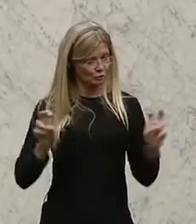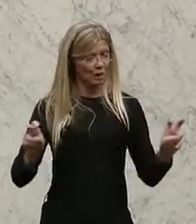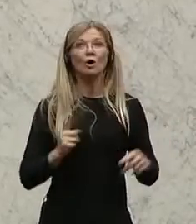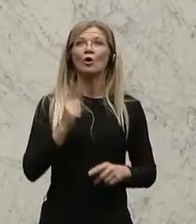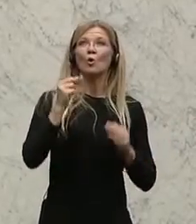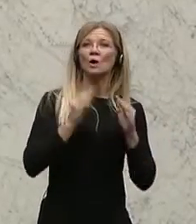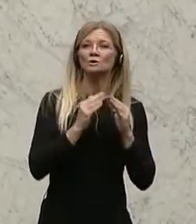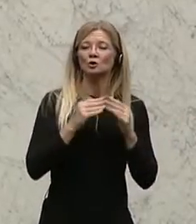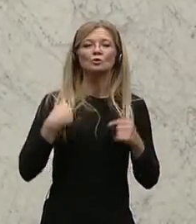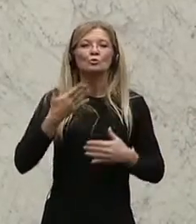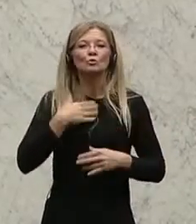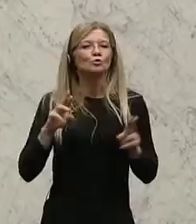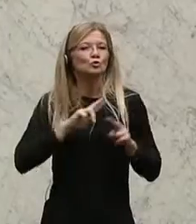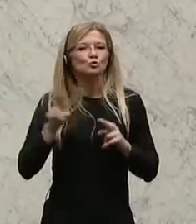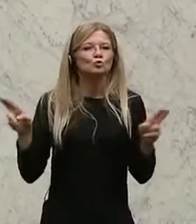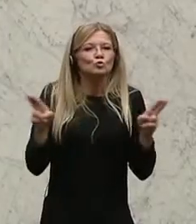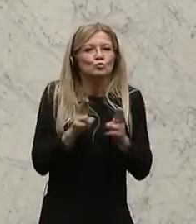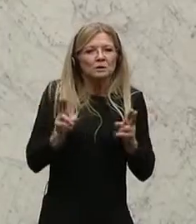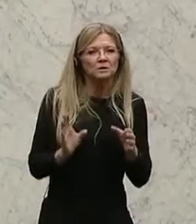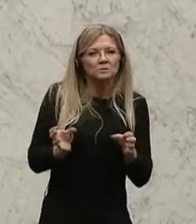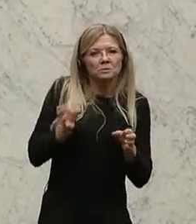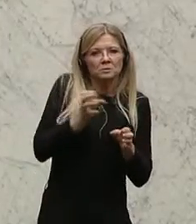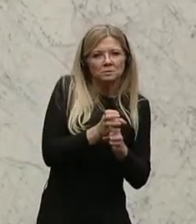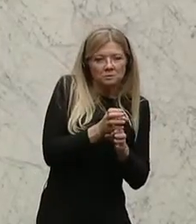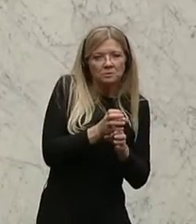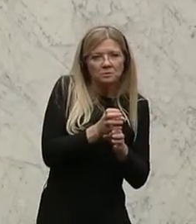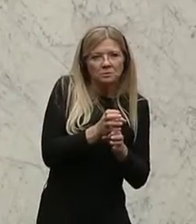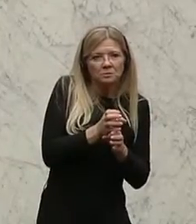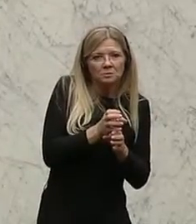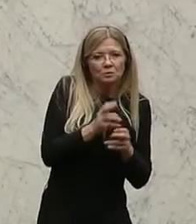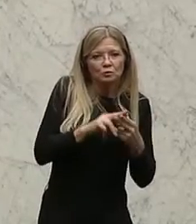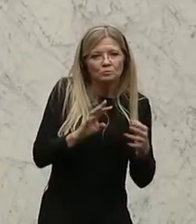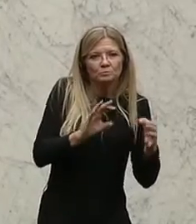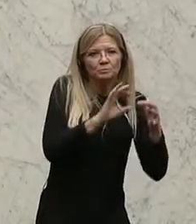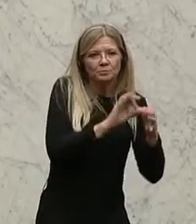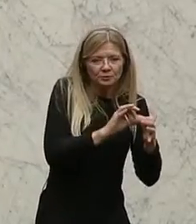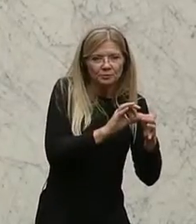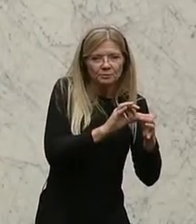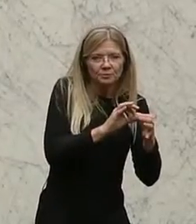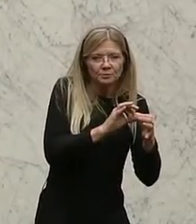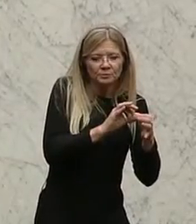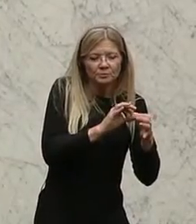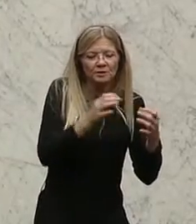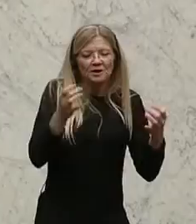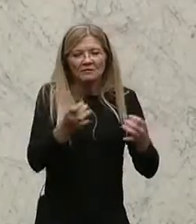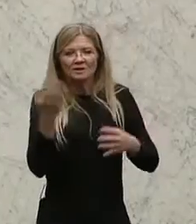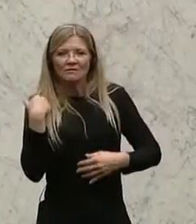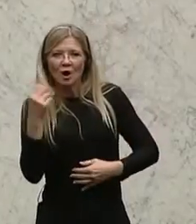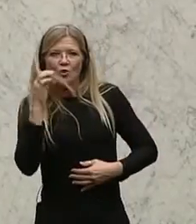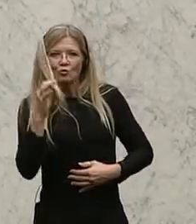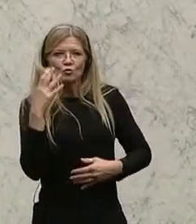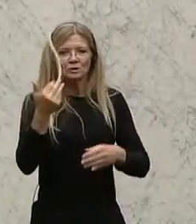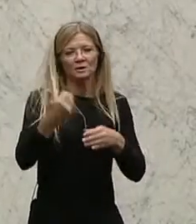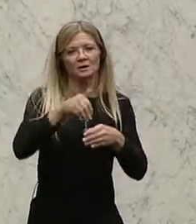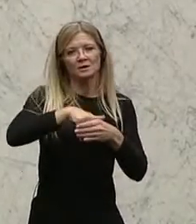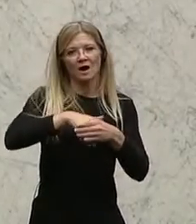Peter Fichtenbauer. An die sehr gute, lebendige Aussprache, die im Ausschuss vonstatten ging, darf ich